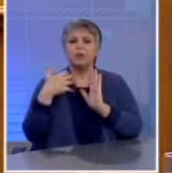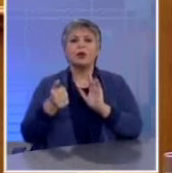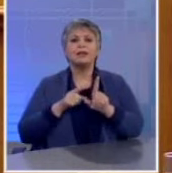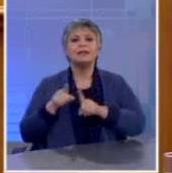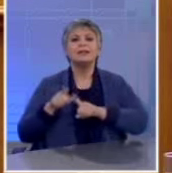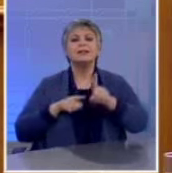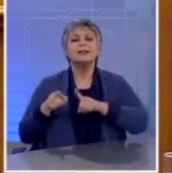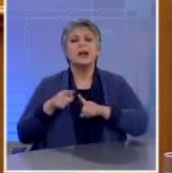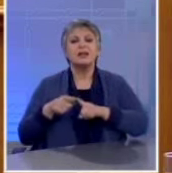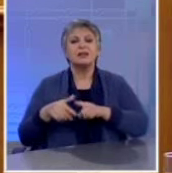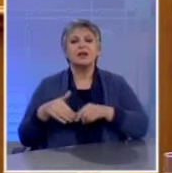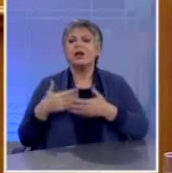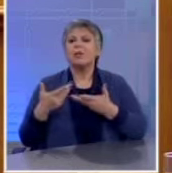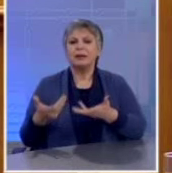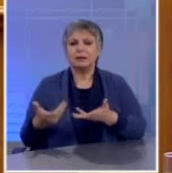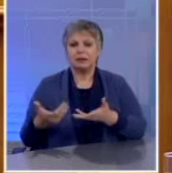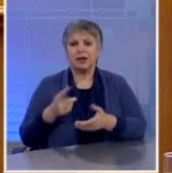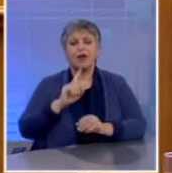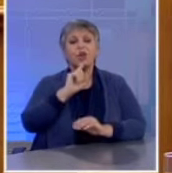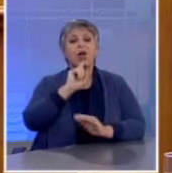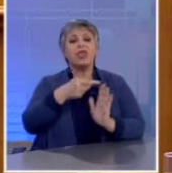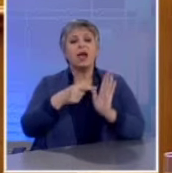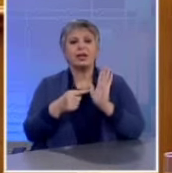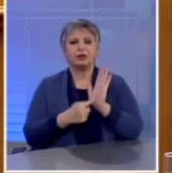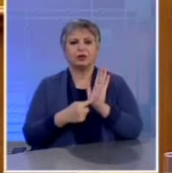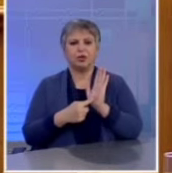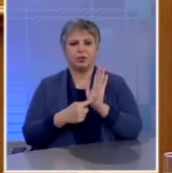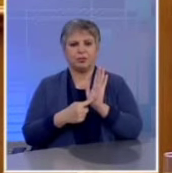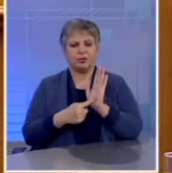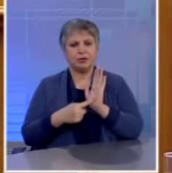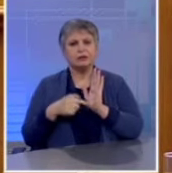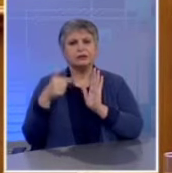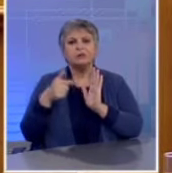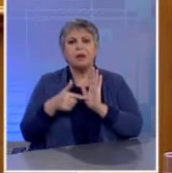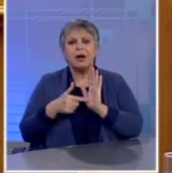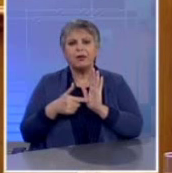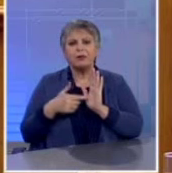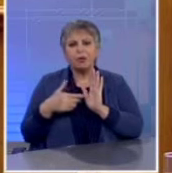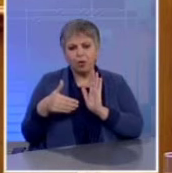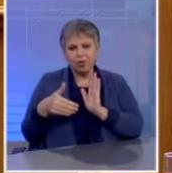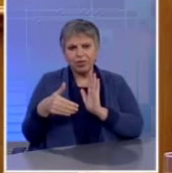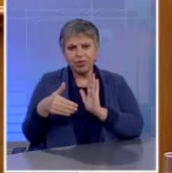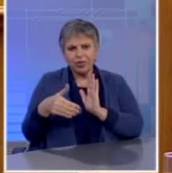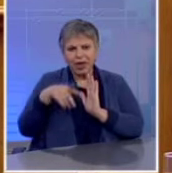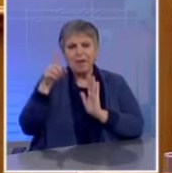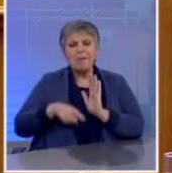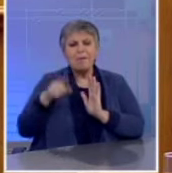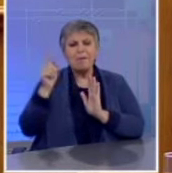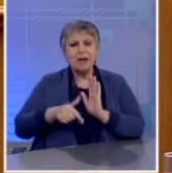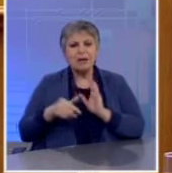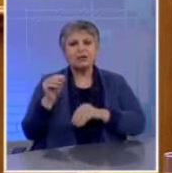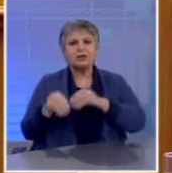δικαστηρίων διάταξης νόμου και μάλιστα ελάχιστες μέρες πριν από τη διεξαγωγή